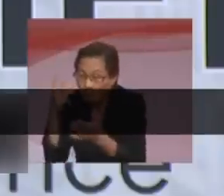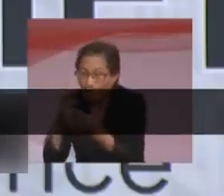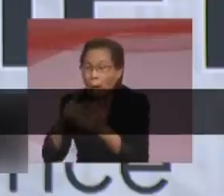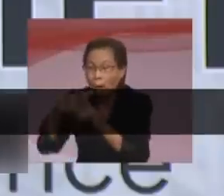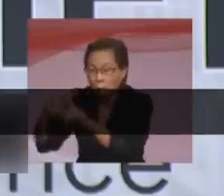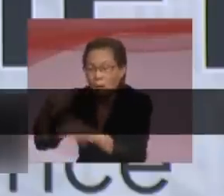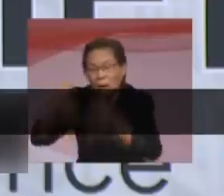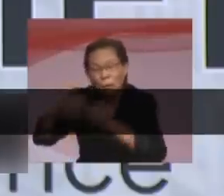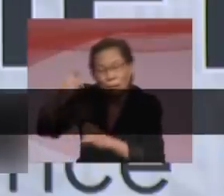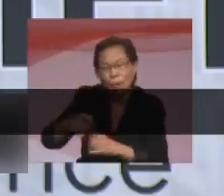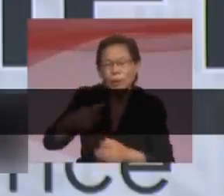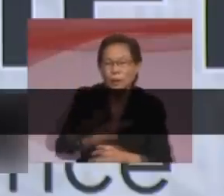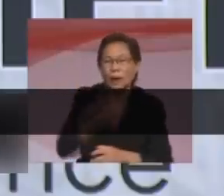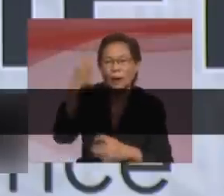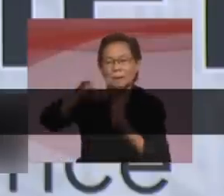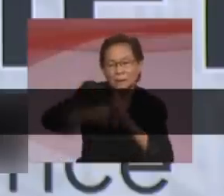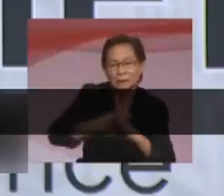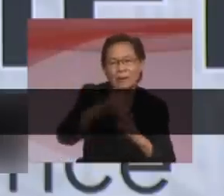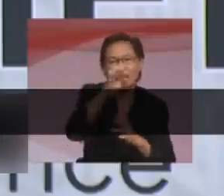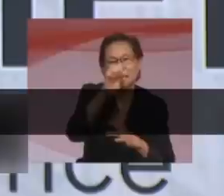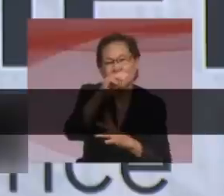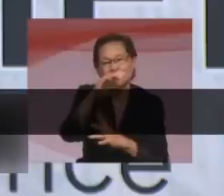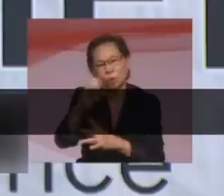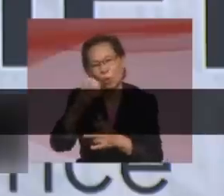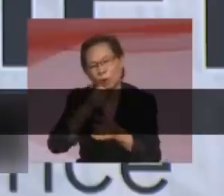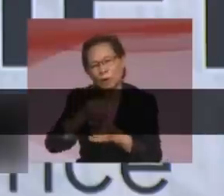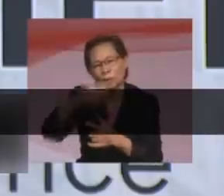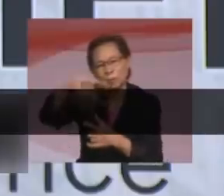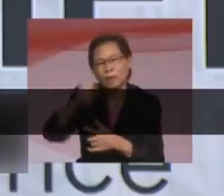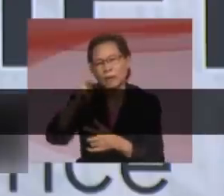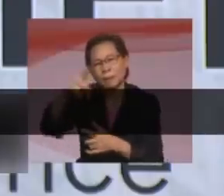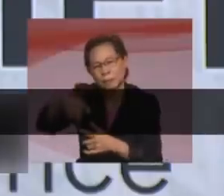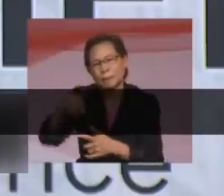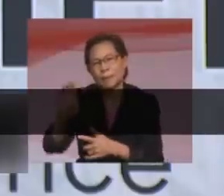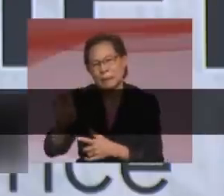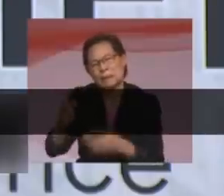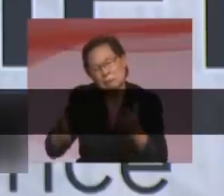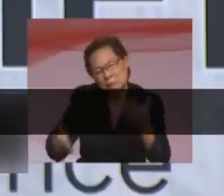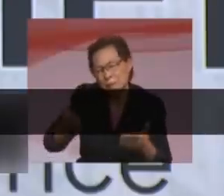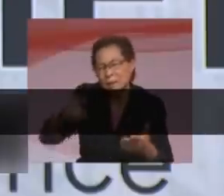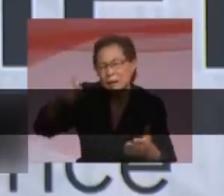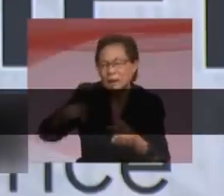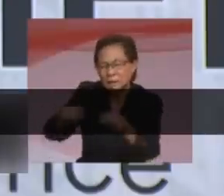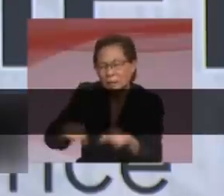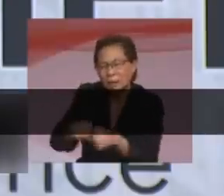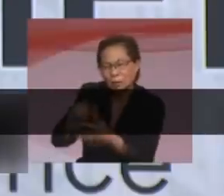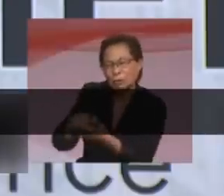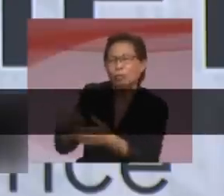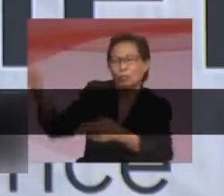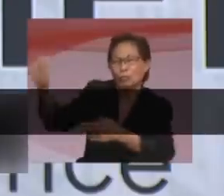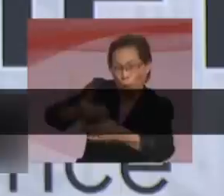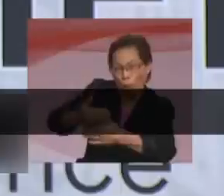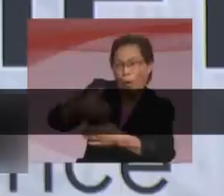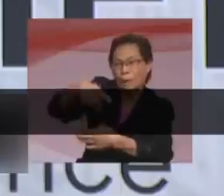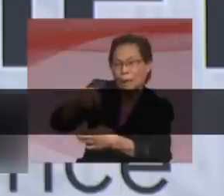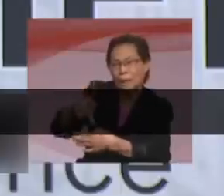akan melaksanakan iaitu EMCO ataupun PKP di kawasan tersebut. Setakat ini, kita